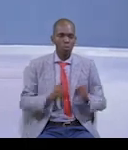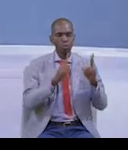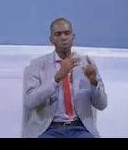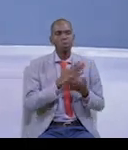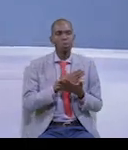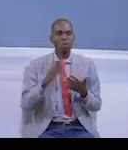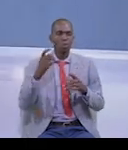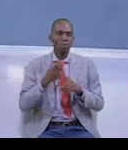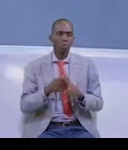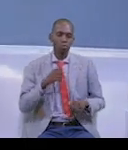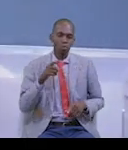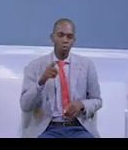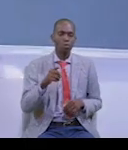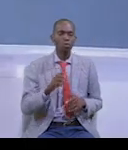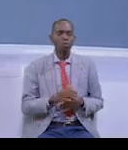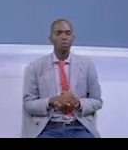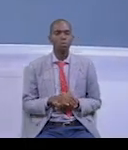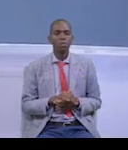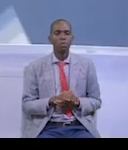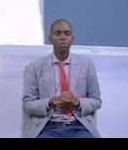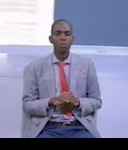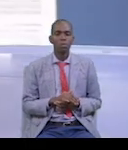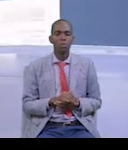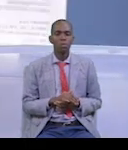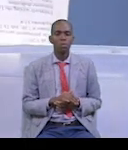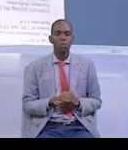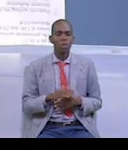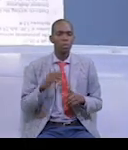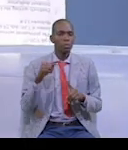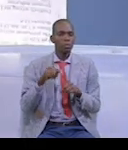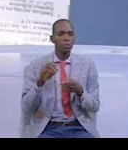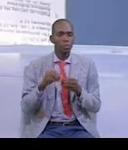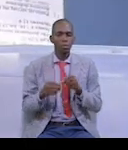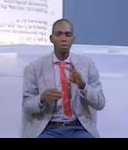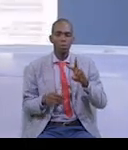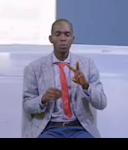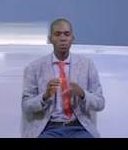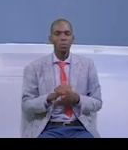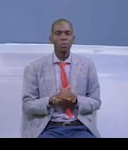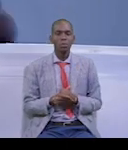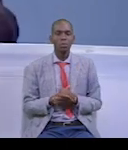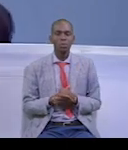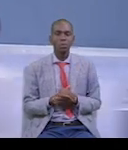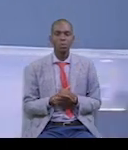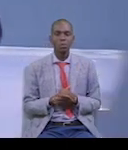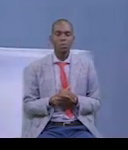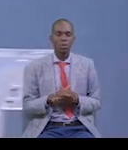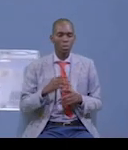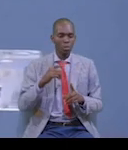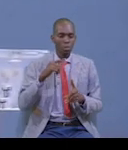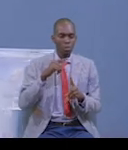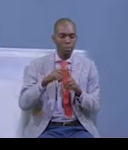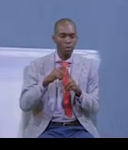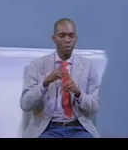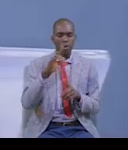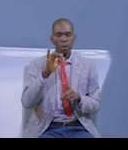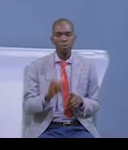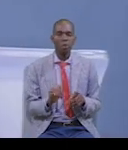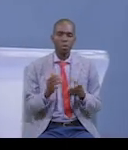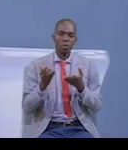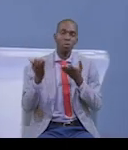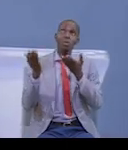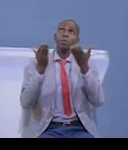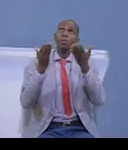అప్పుడు వాడు మీ యొద్ద నుంచి పారిపోతాడు. Point number 2. ఇక్కడ రెండవ అంశం, positively serving the